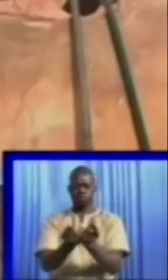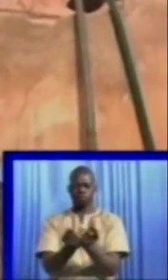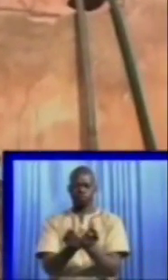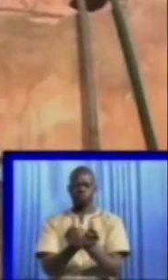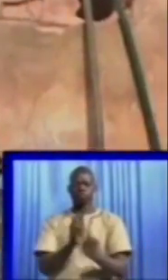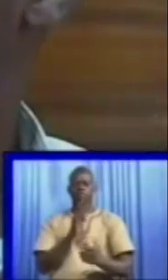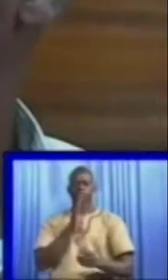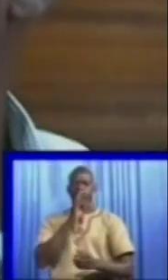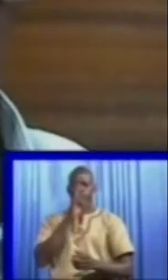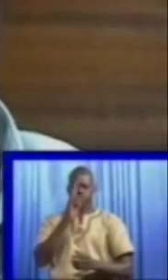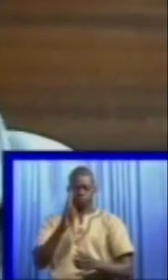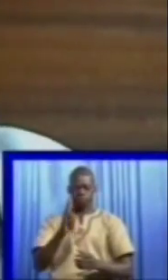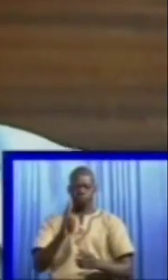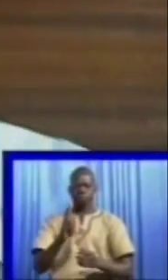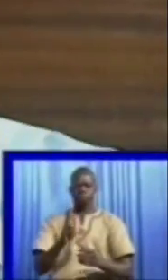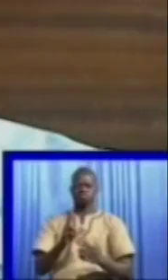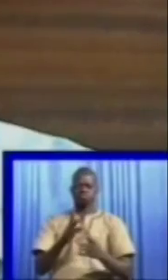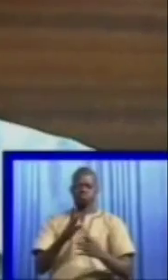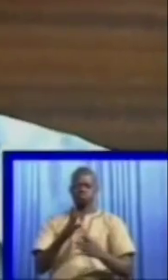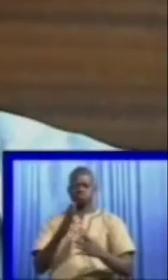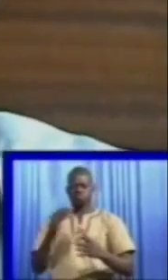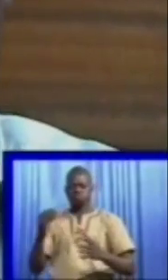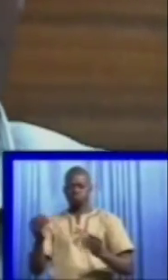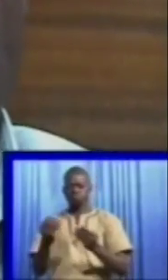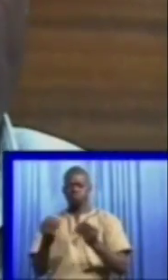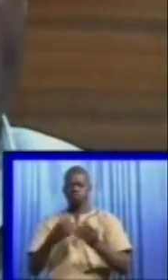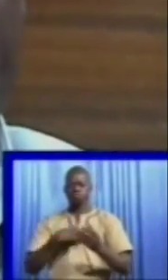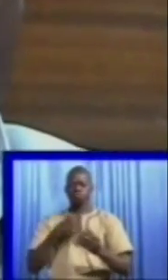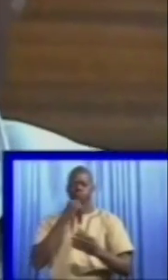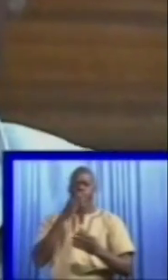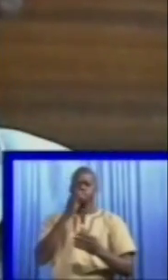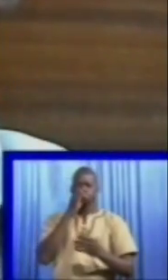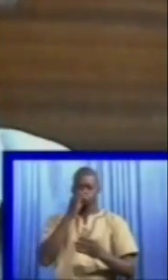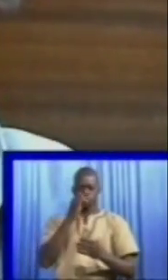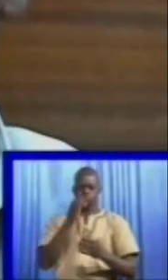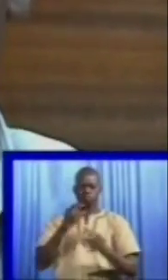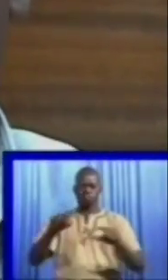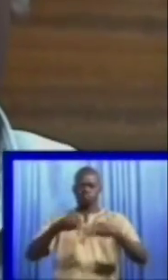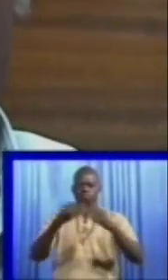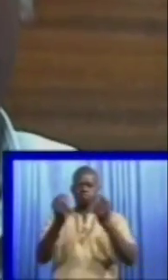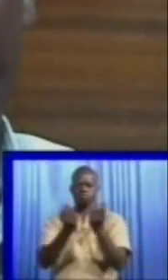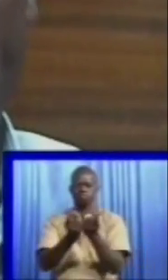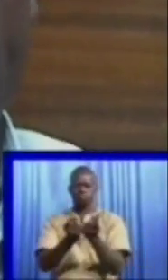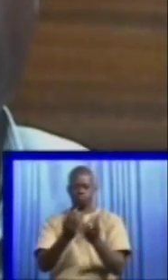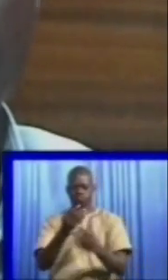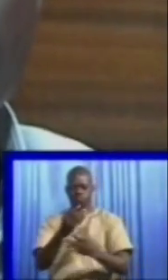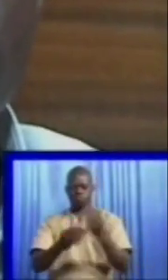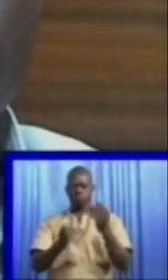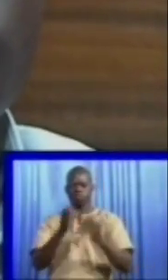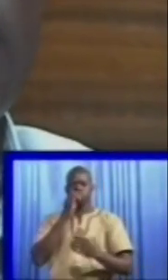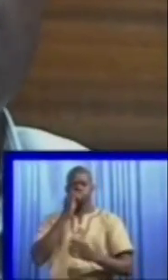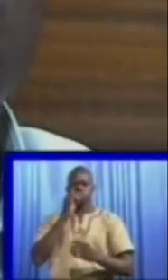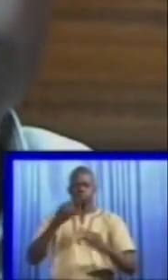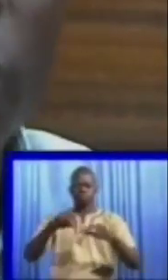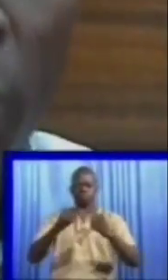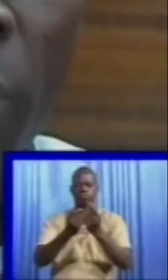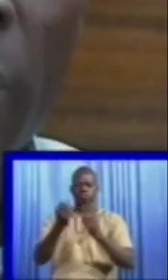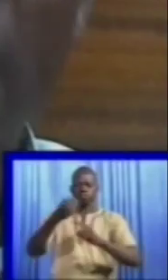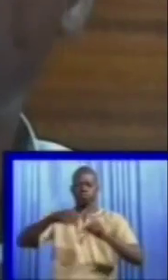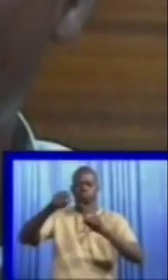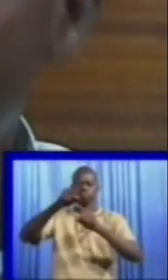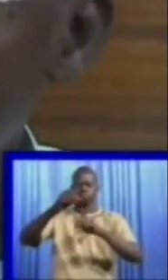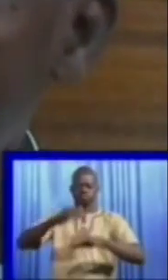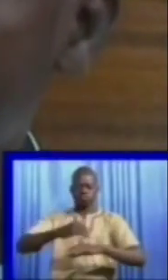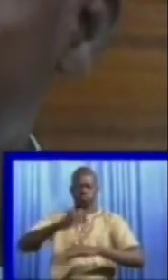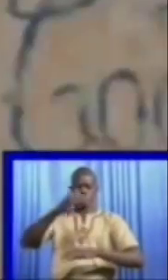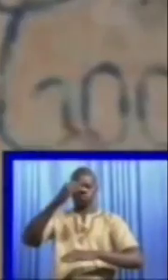sont défavorisés par rapport à d'autres quartiers. Alors, les quartiers défavorisés, ce sont les quartiers qui sont situés en hauteur,